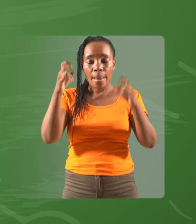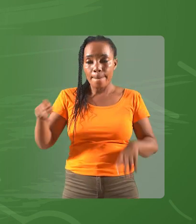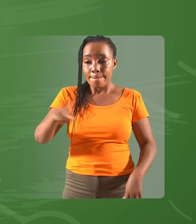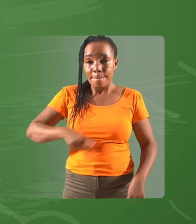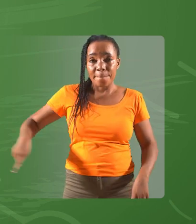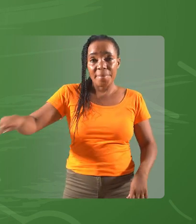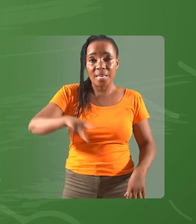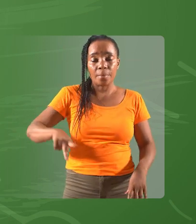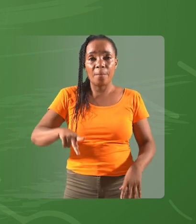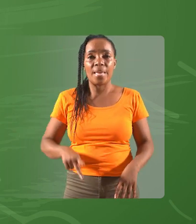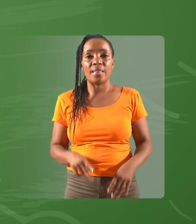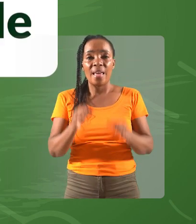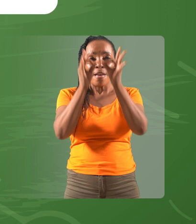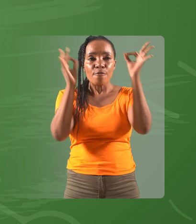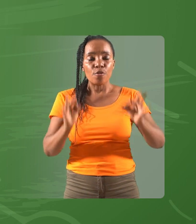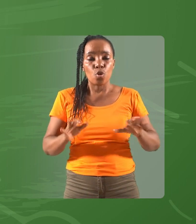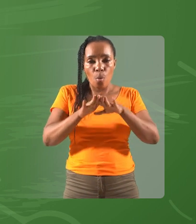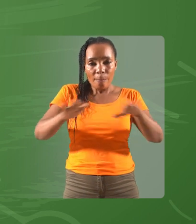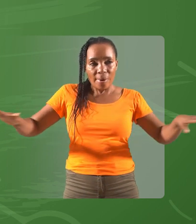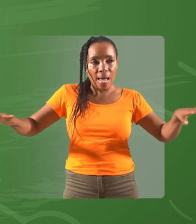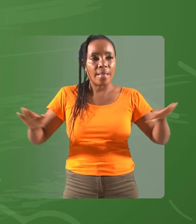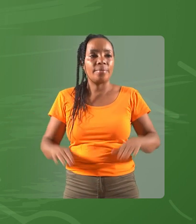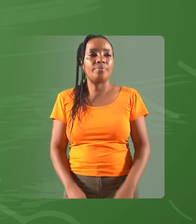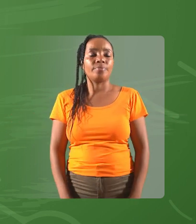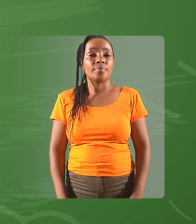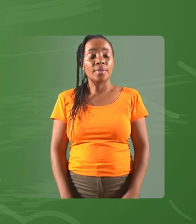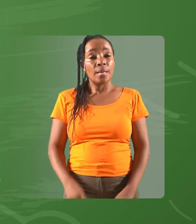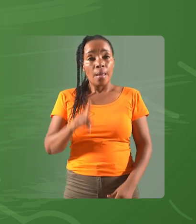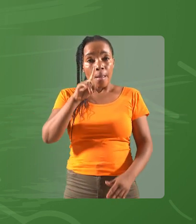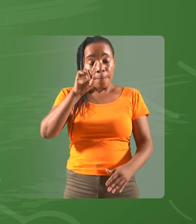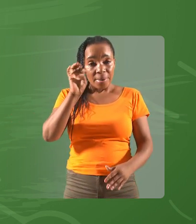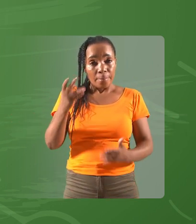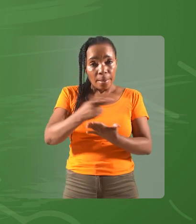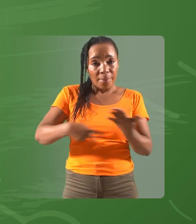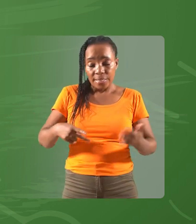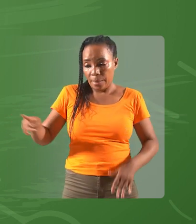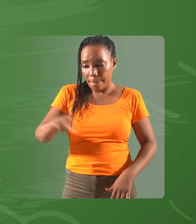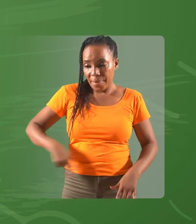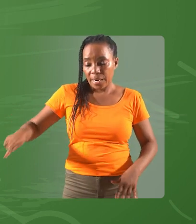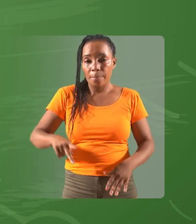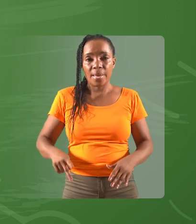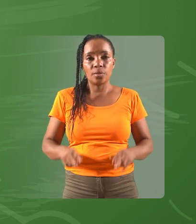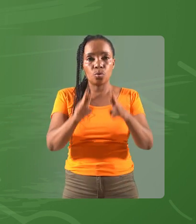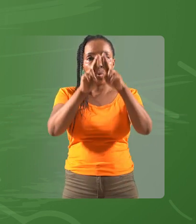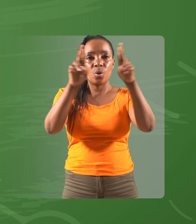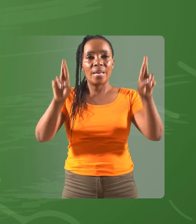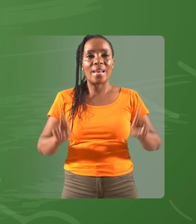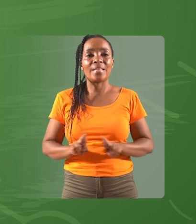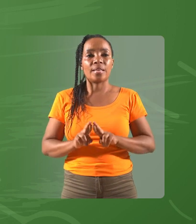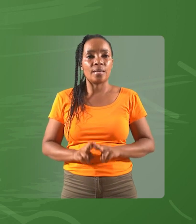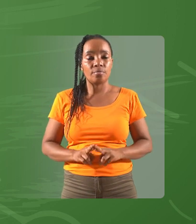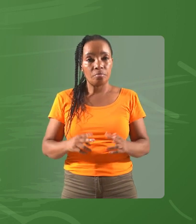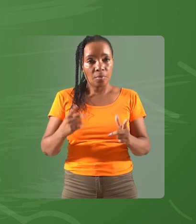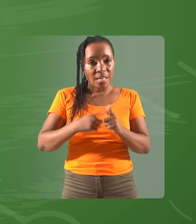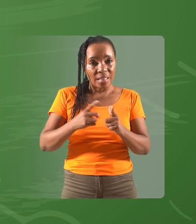des figures planes. En sa première séance, le périmètre du rectangle. Nous allons dans un premier temps définir